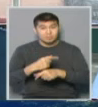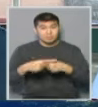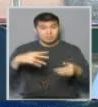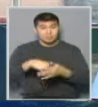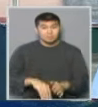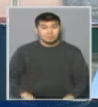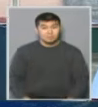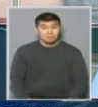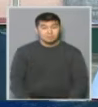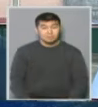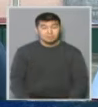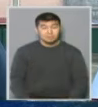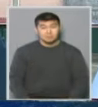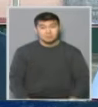бөлінген.